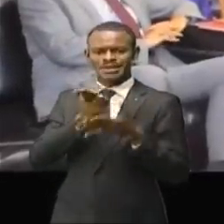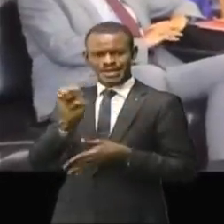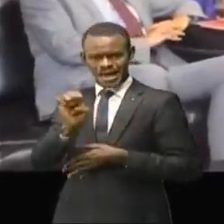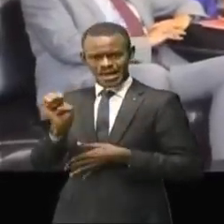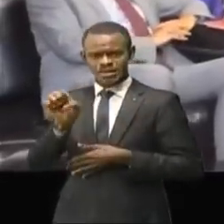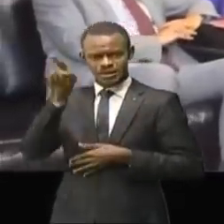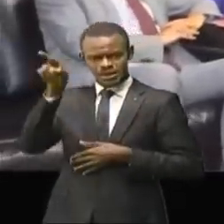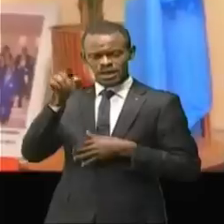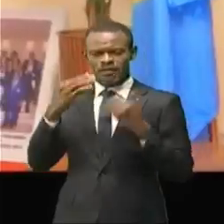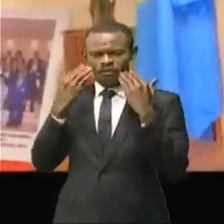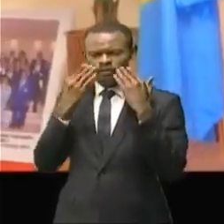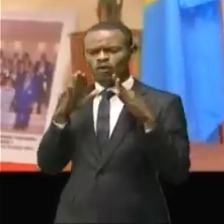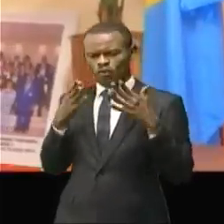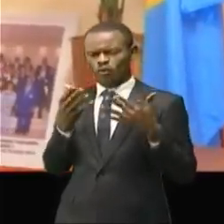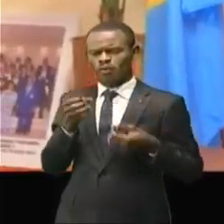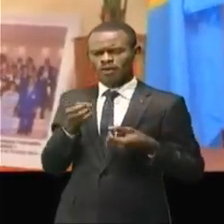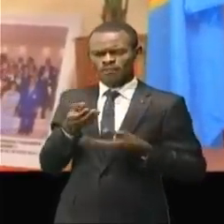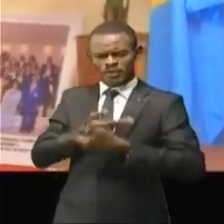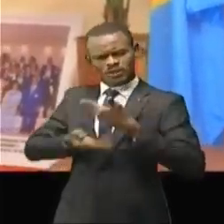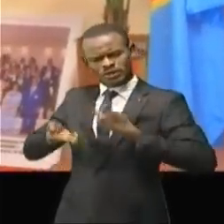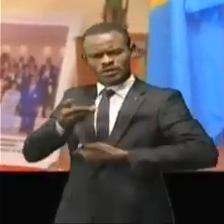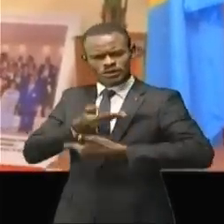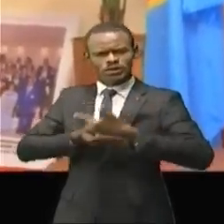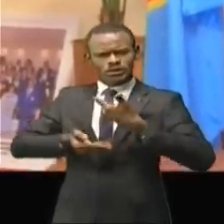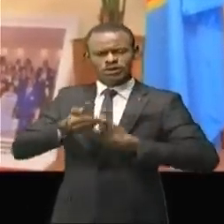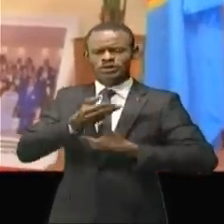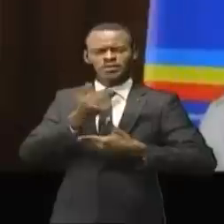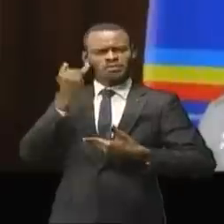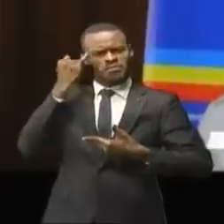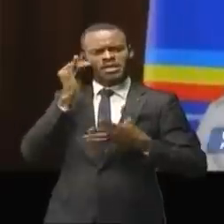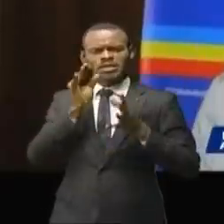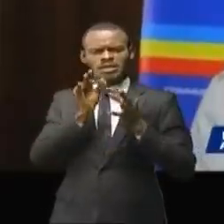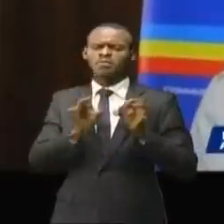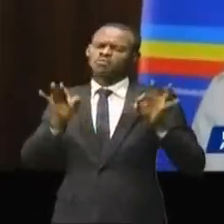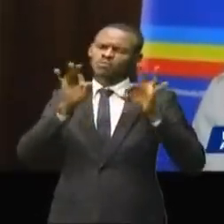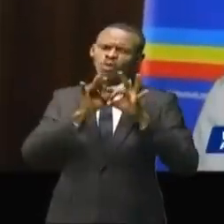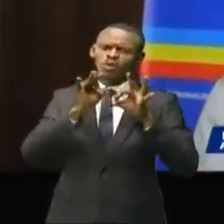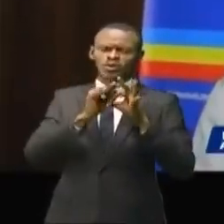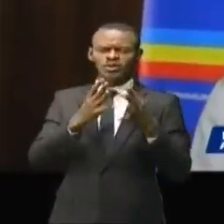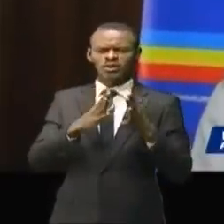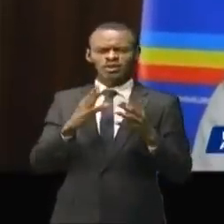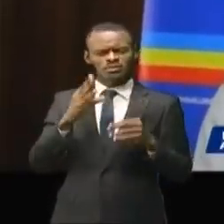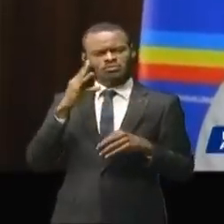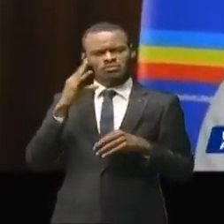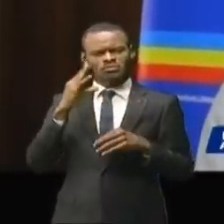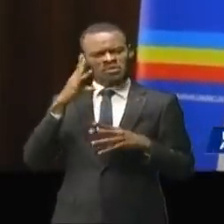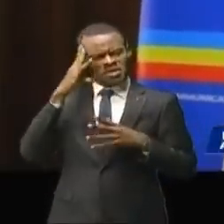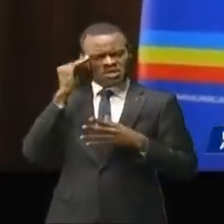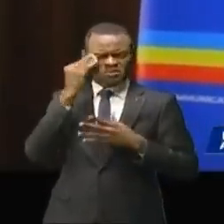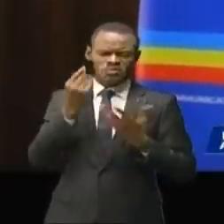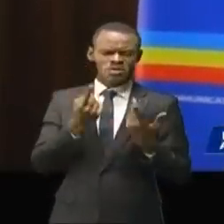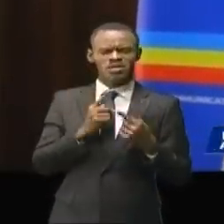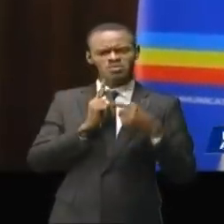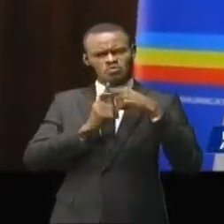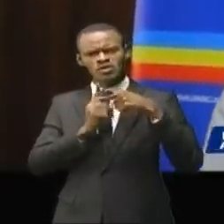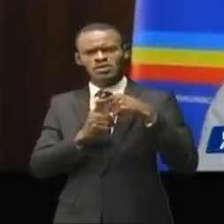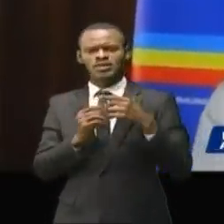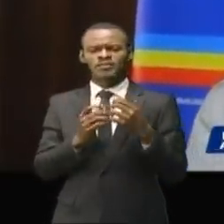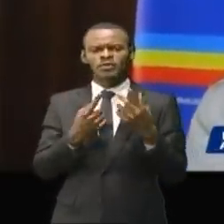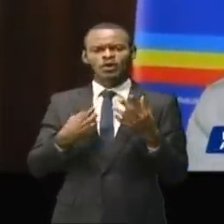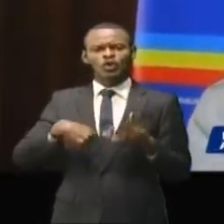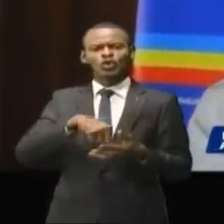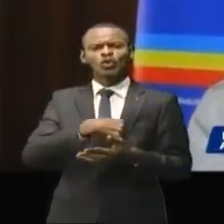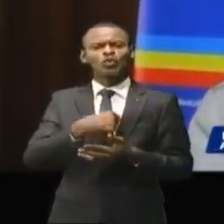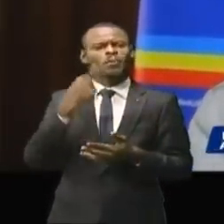procédé à des échanges de vue qui sont toujours tout à fait utiles et constructif notre lecture et que il y a une priorité absolue